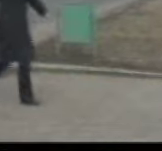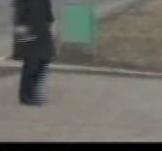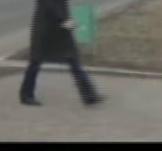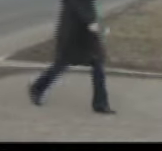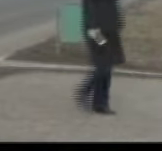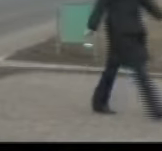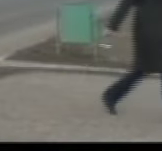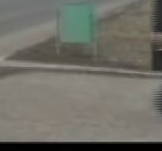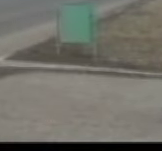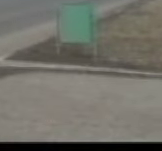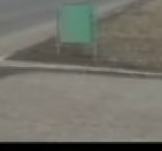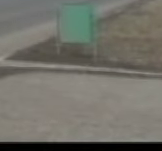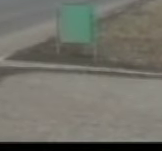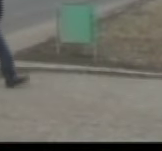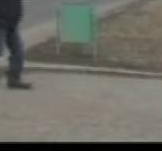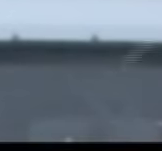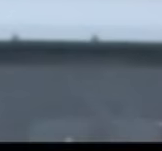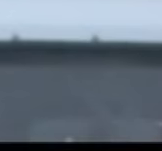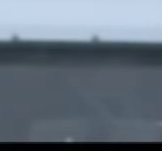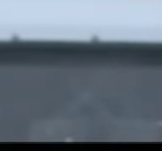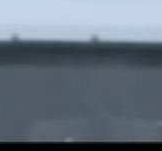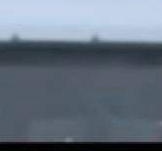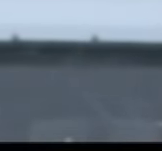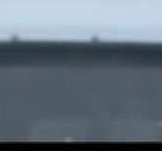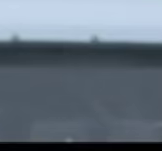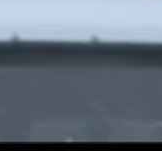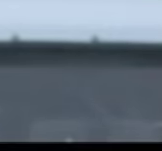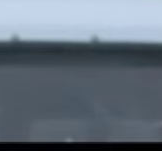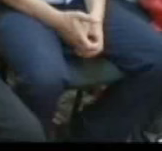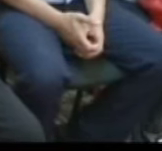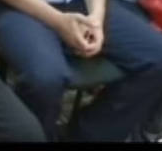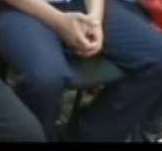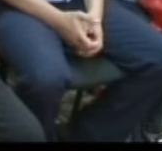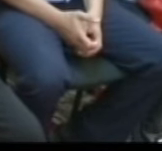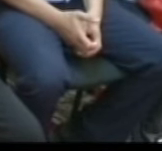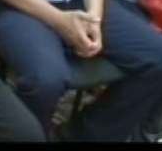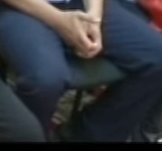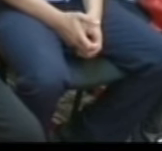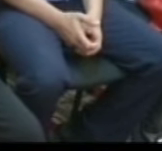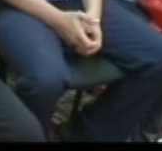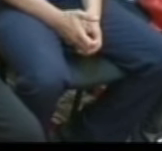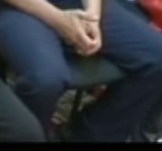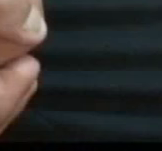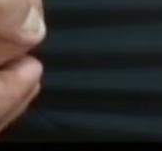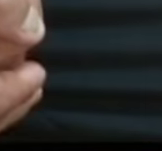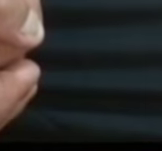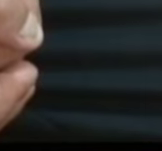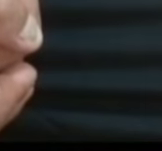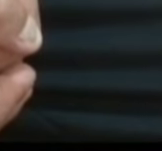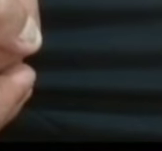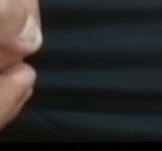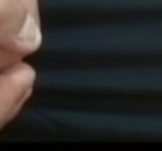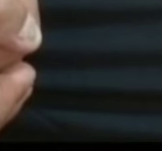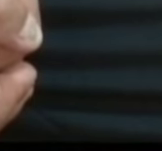В Семее осудили водителя автокрана, сбившего двух школьниц на пешеходном переходе. Суд номер 2 вынес приговор, с которым родные